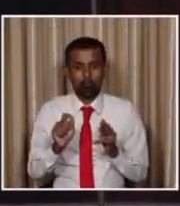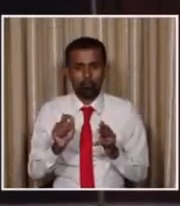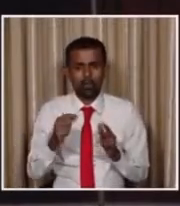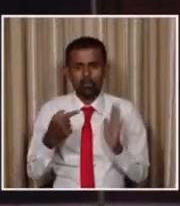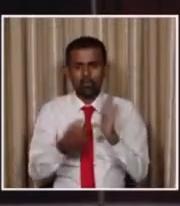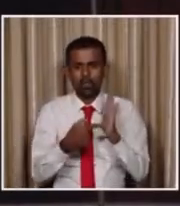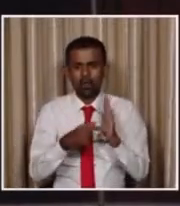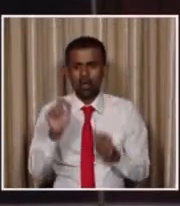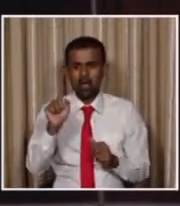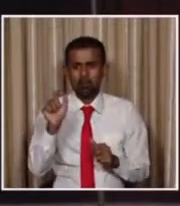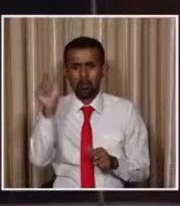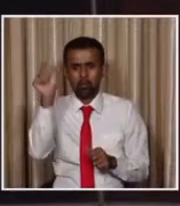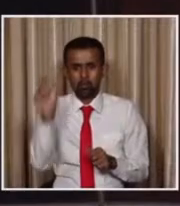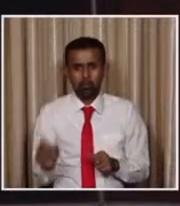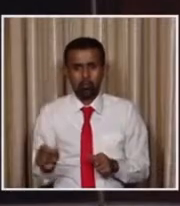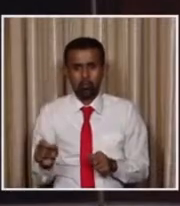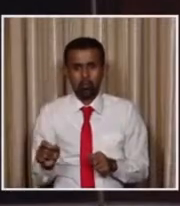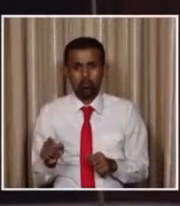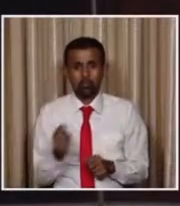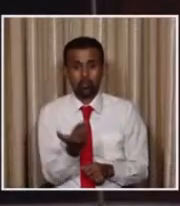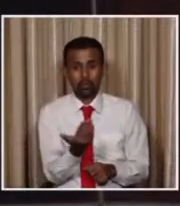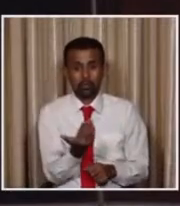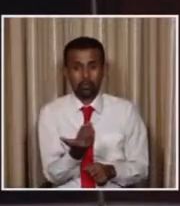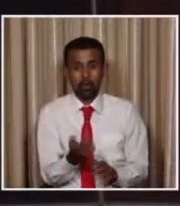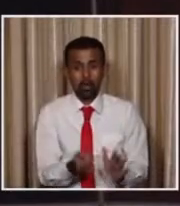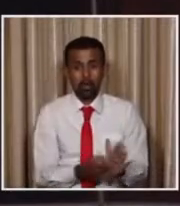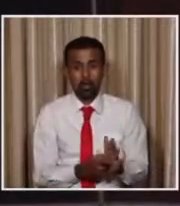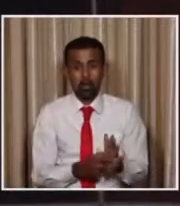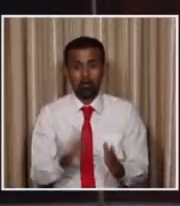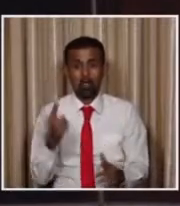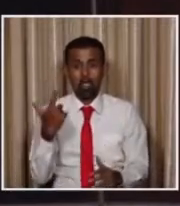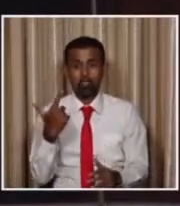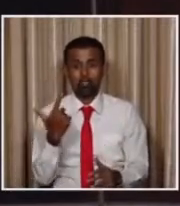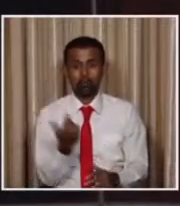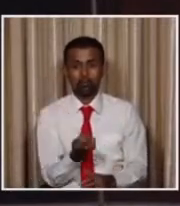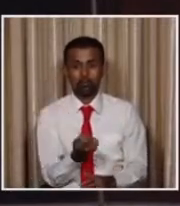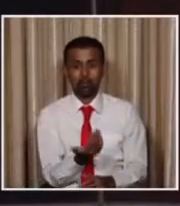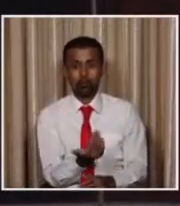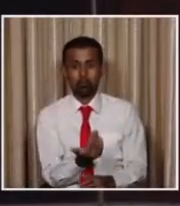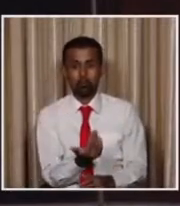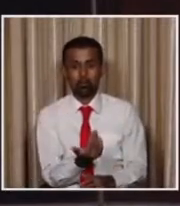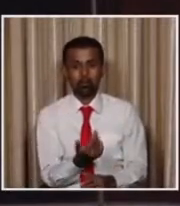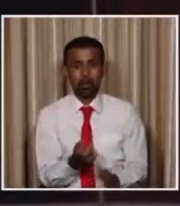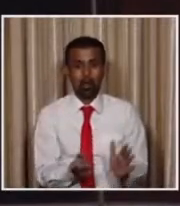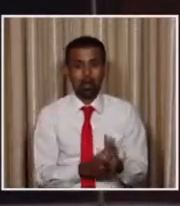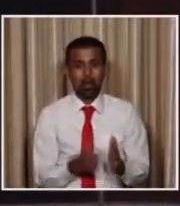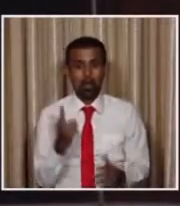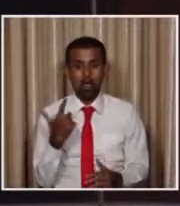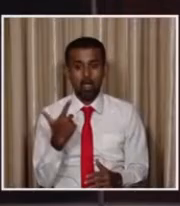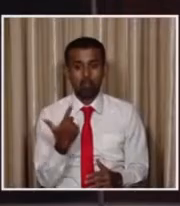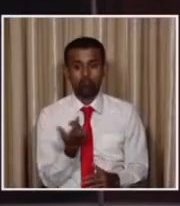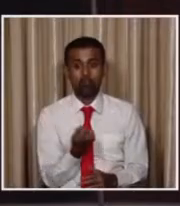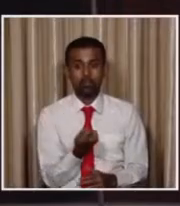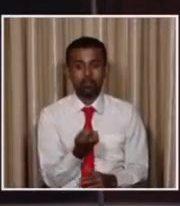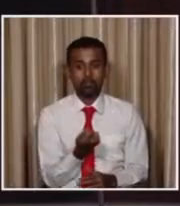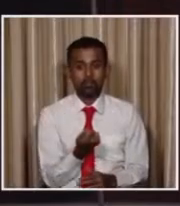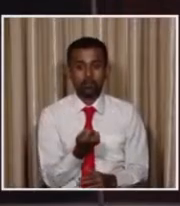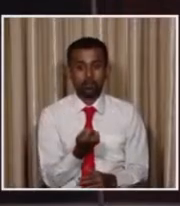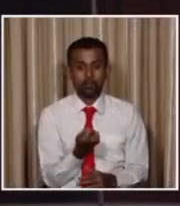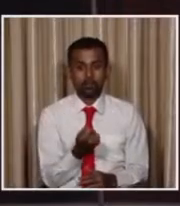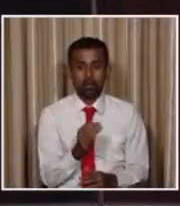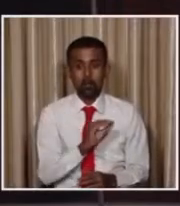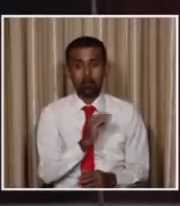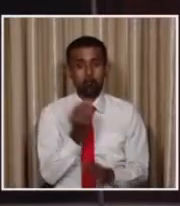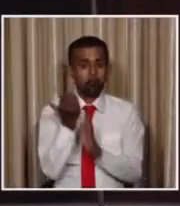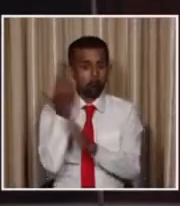කියලා පුජ්‍යලෙක් මේ තරුණයන්ගෙන් ඉල්ලලා තිනවා 170,000ක මුදලක්. මේ ලක්ෂ 70ක මුදල ඒ